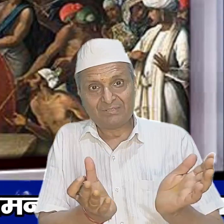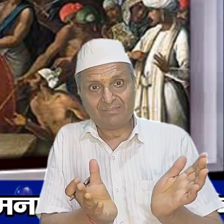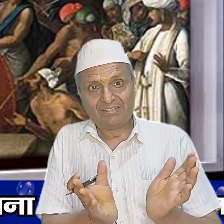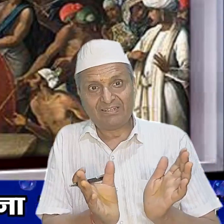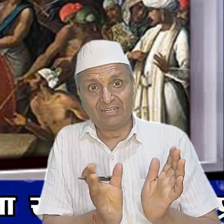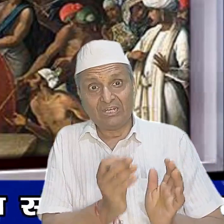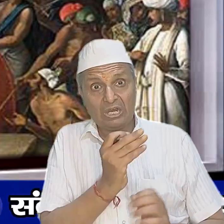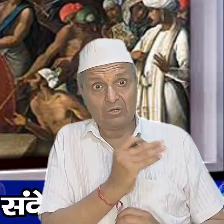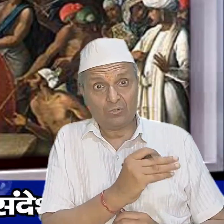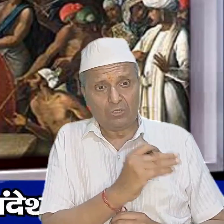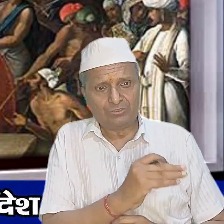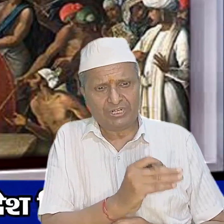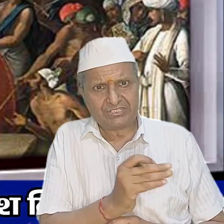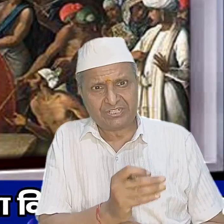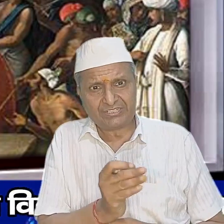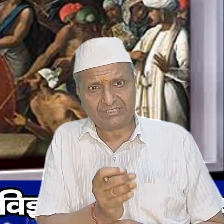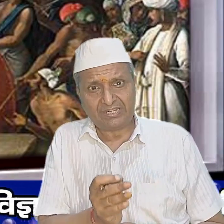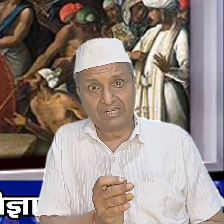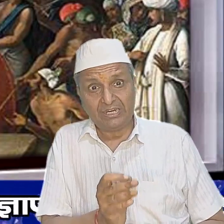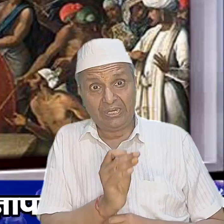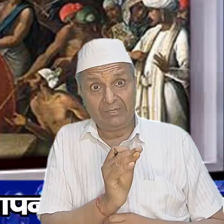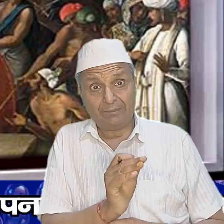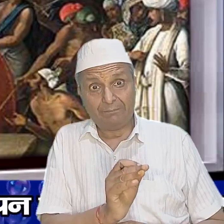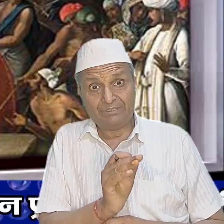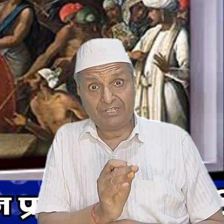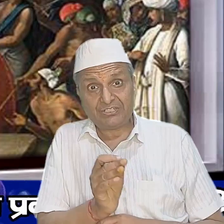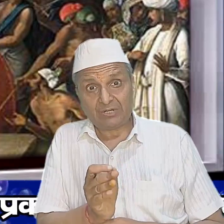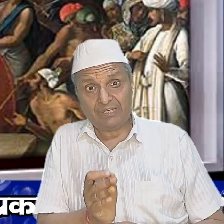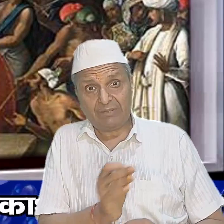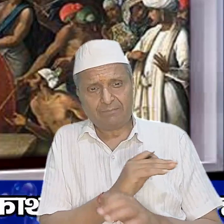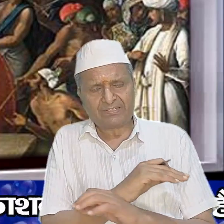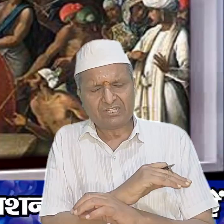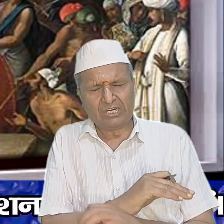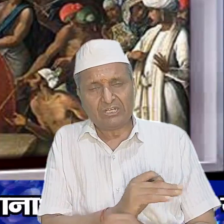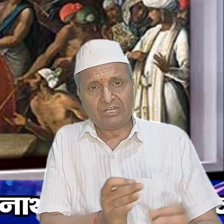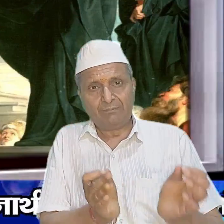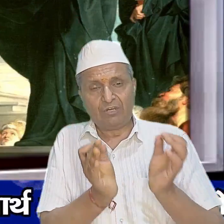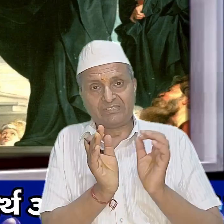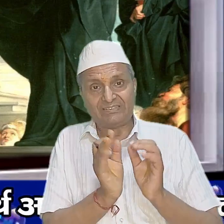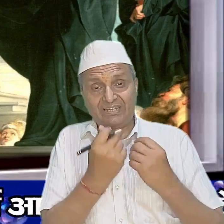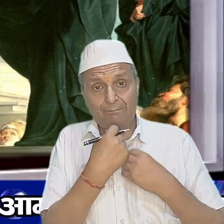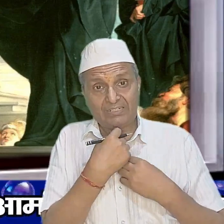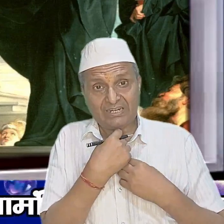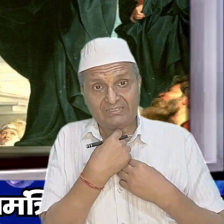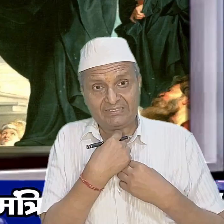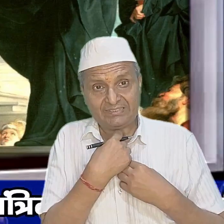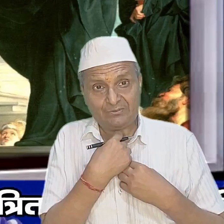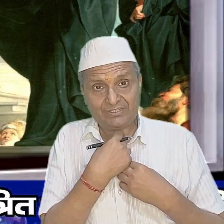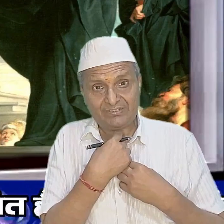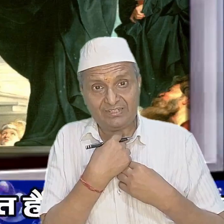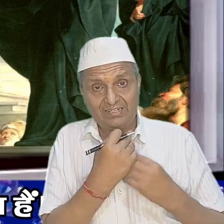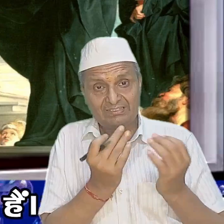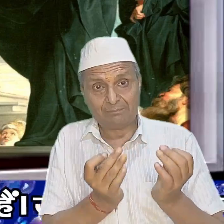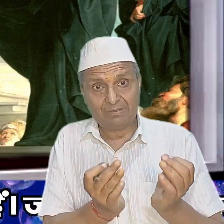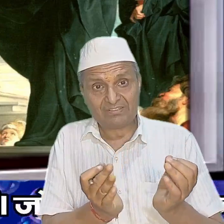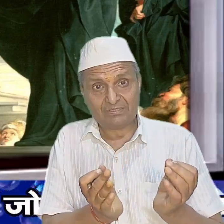चल रहा था कि वहाँ पर राजा के किंग जॉन की मन में आता है कि दो आदमियों को क्यों ना हम गोवा में भेजें, क्योंकि यहाँ ईसाई नहीं, सारा जैन समाज बहुलता